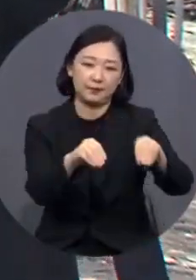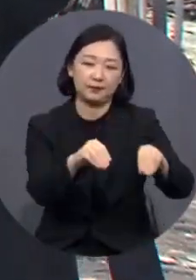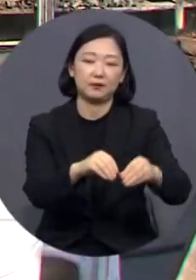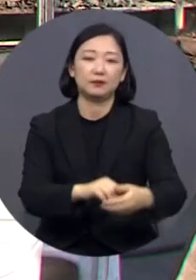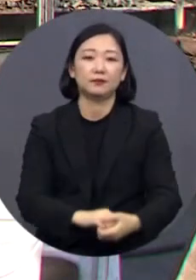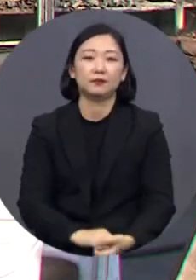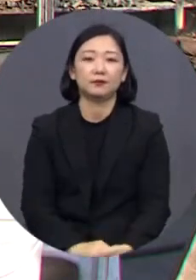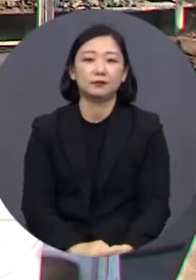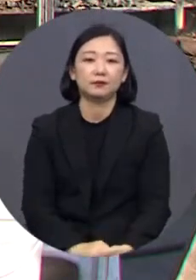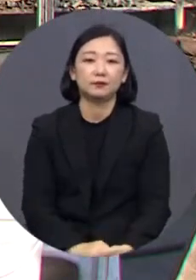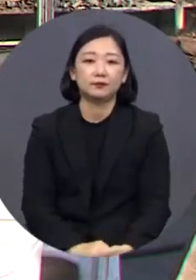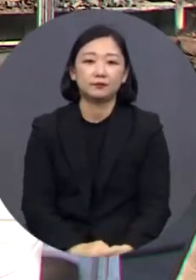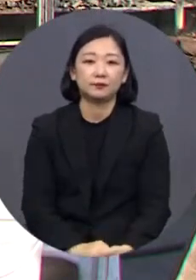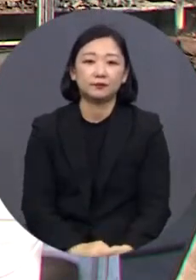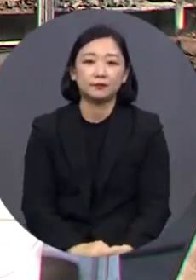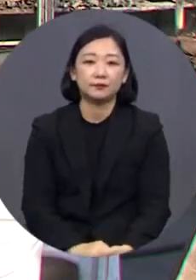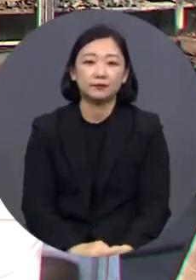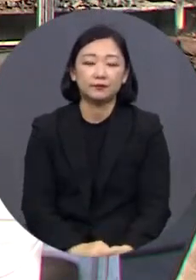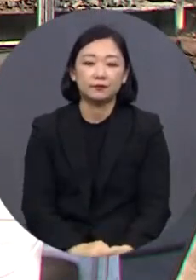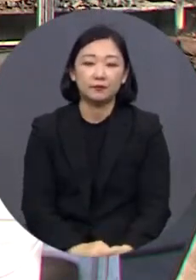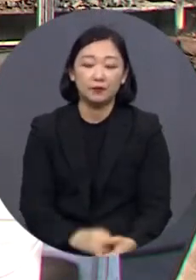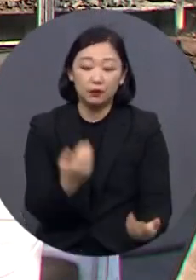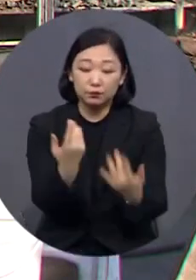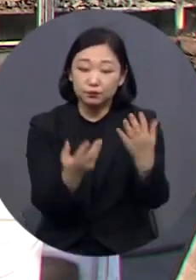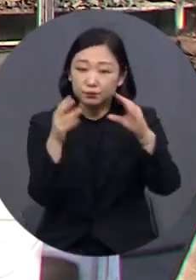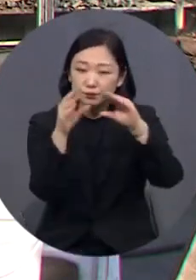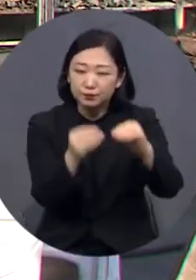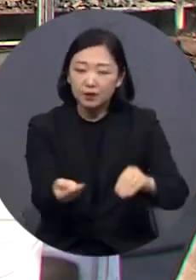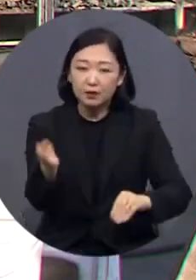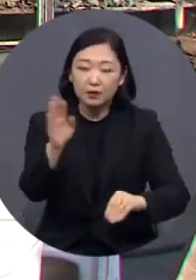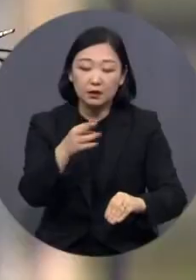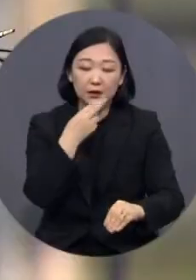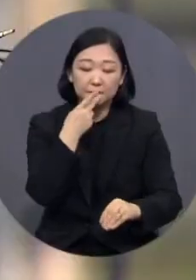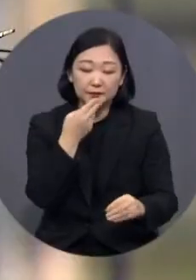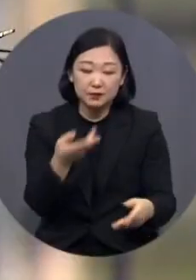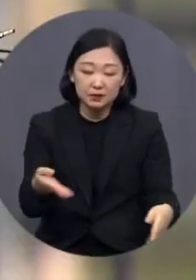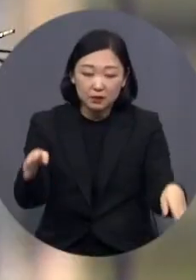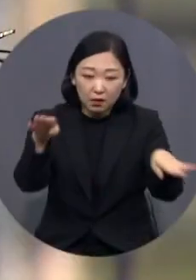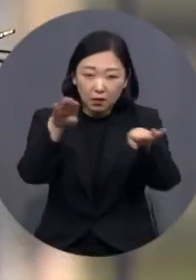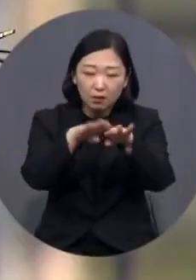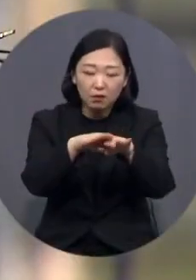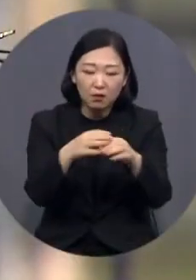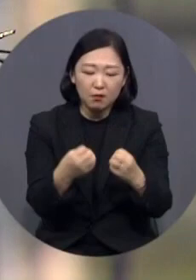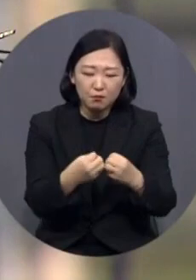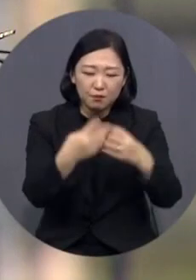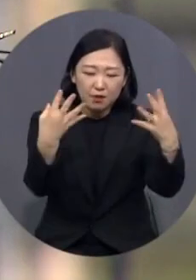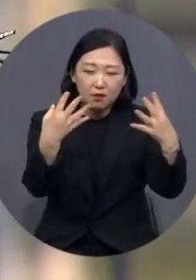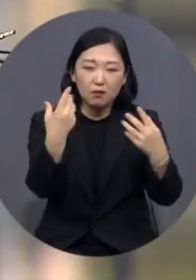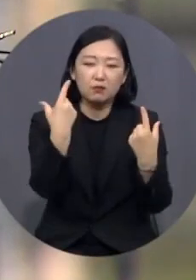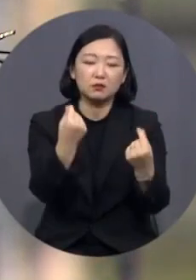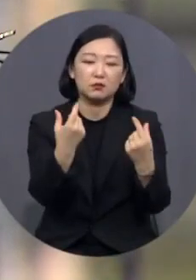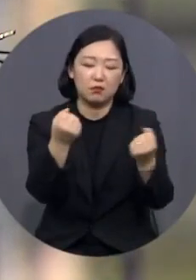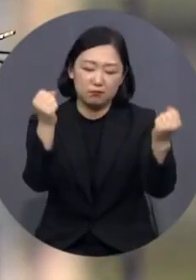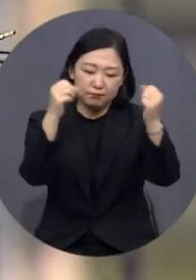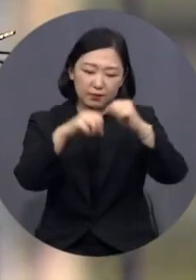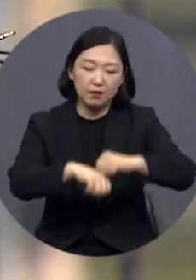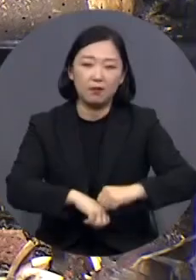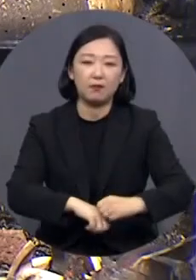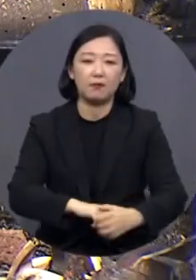진화됐습니다. 가까스로 불길은 잡혔지만 비닐하우스는 마치 거대한 폭발이 일어난 듯 폐허로